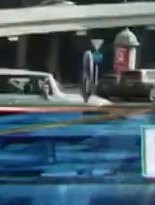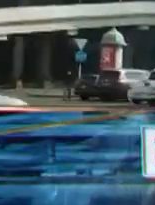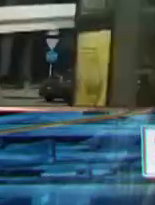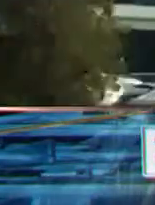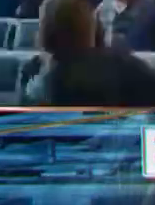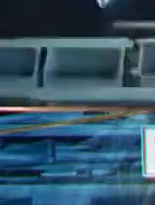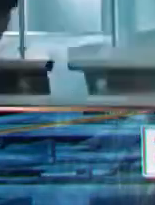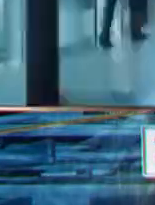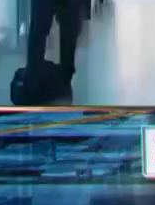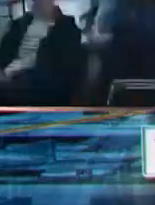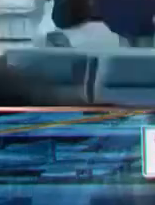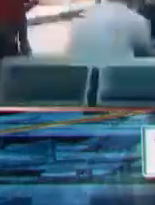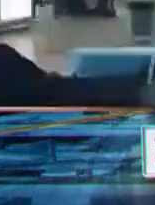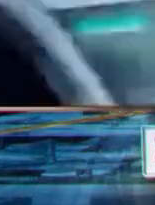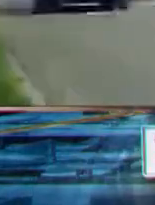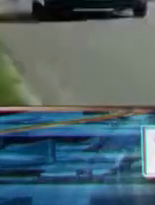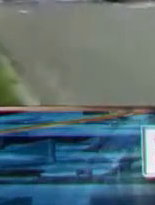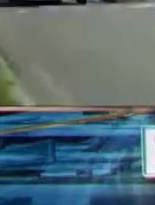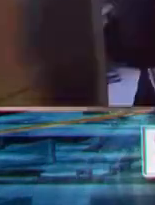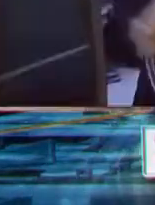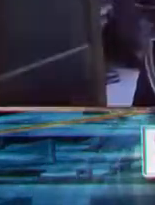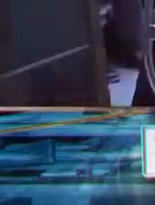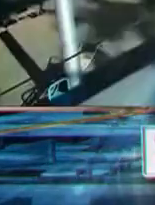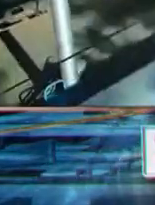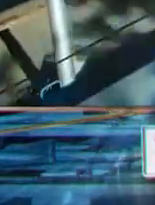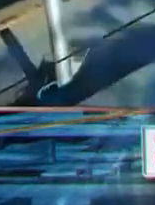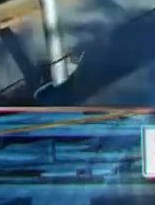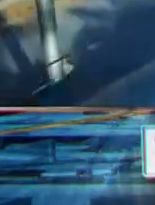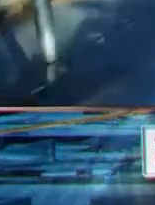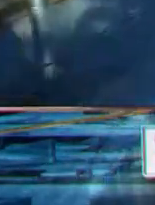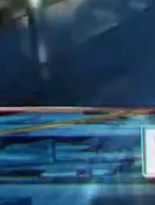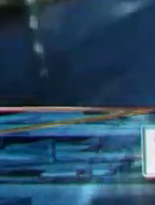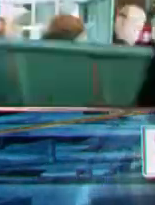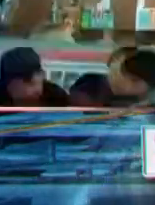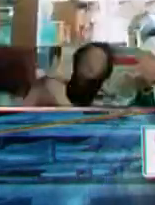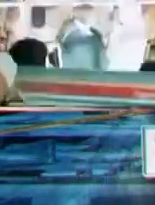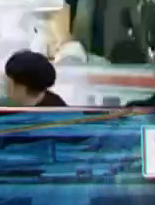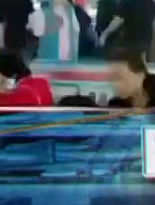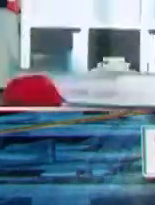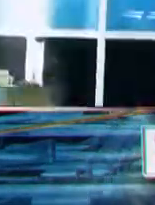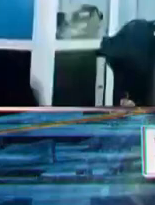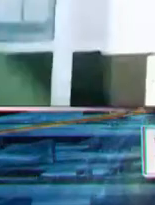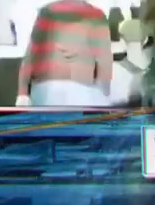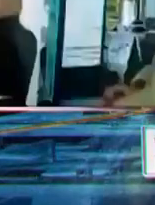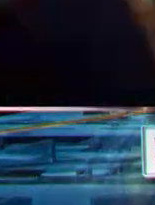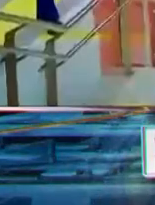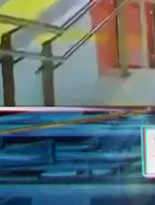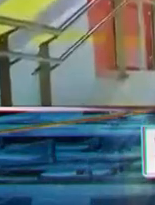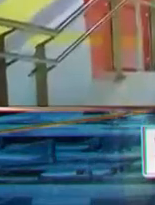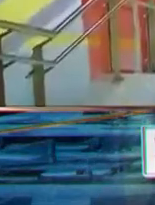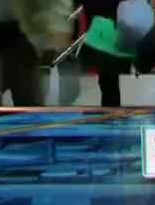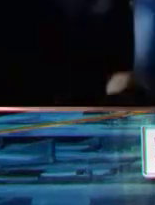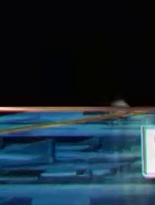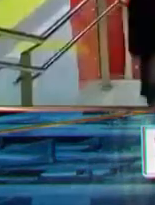Елімізде қауіпсіздік шаралары күшейтілді. 19 наурыздан бастап Алматы, Нұр-Сұлтан шаһарлары карантинге жабылады. Кіріп шығу